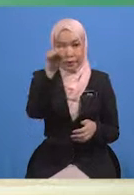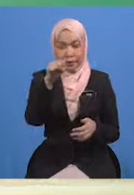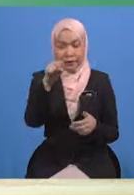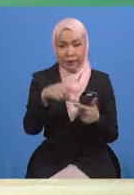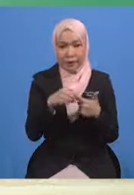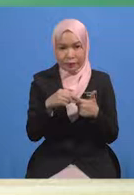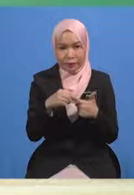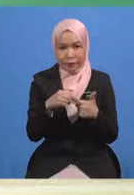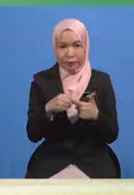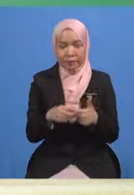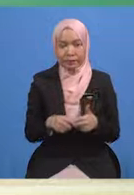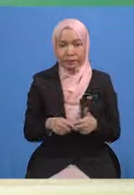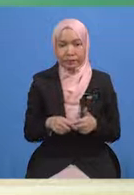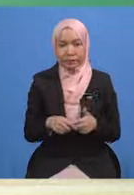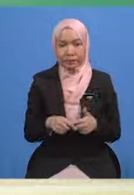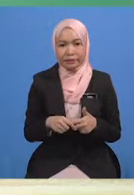Soalan yang kedua,